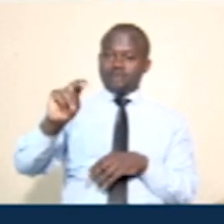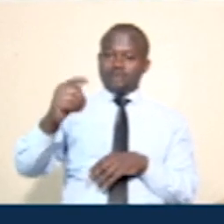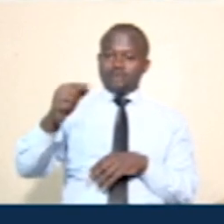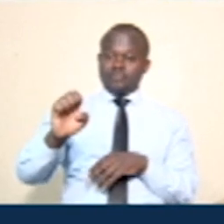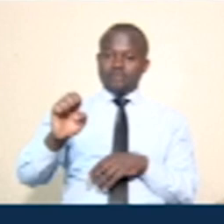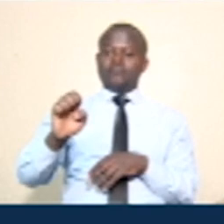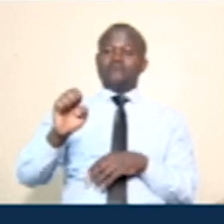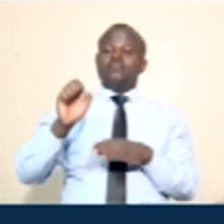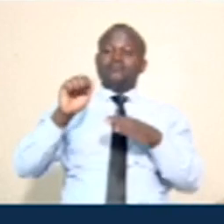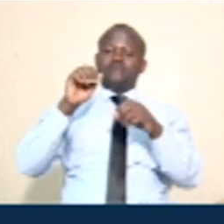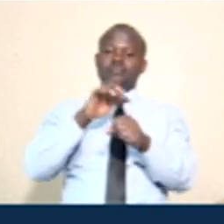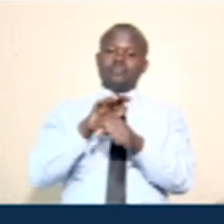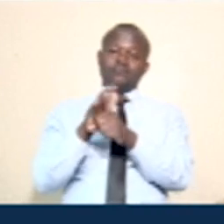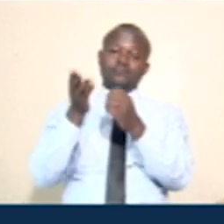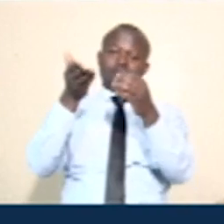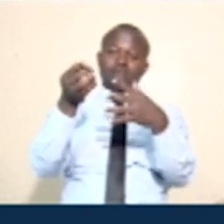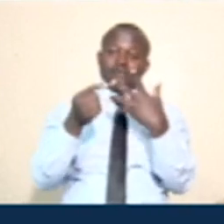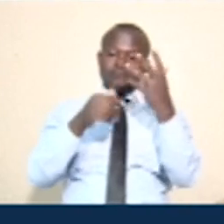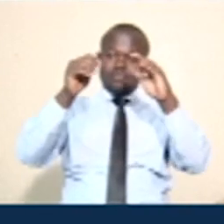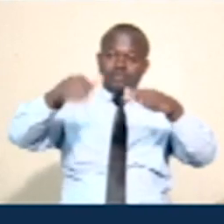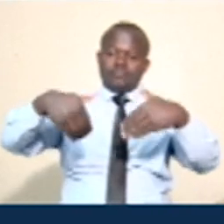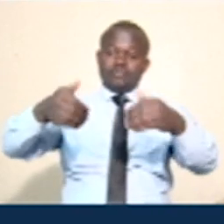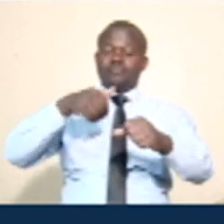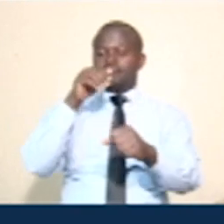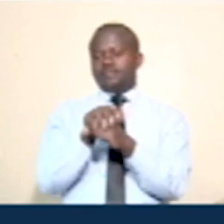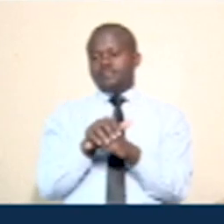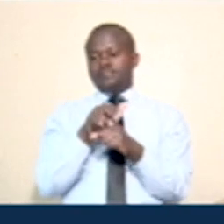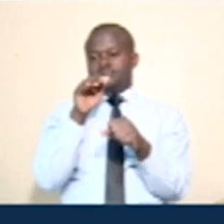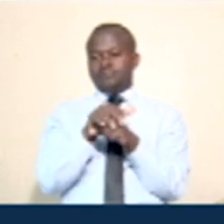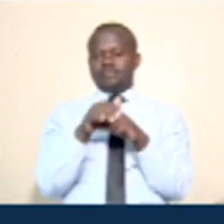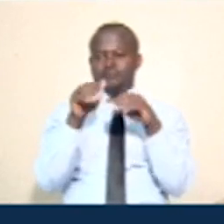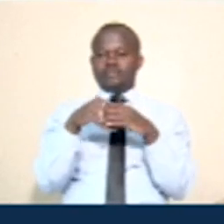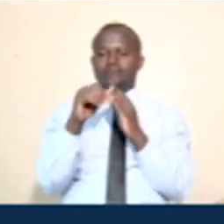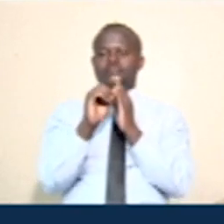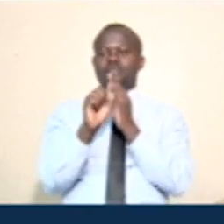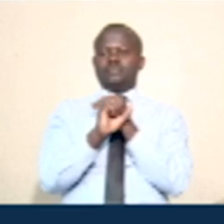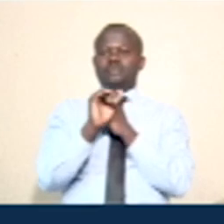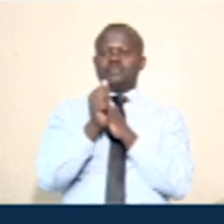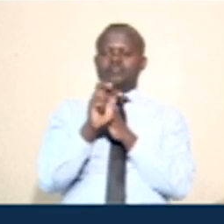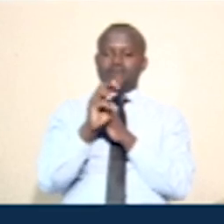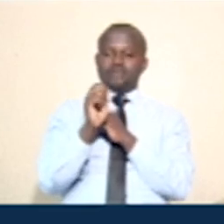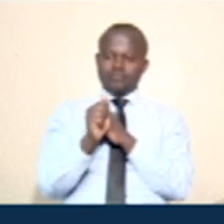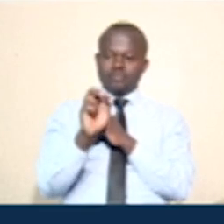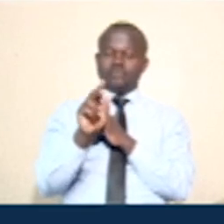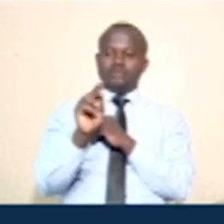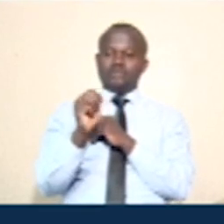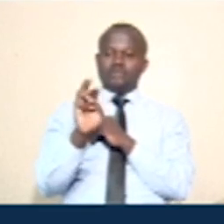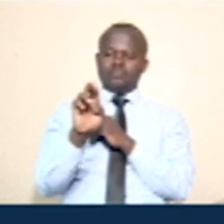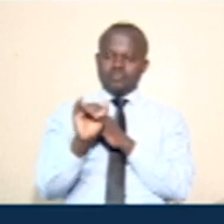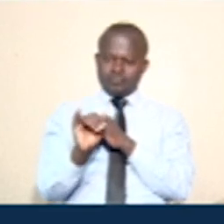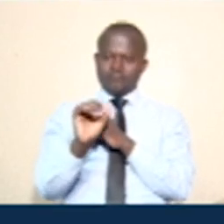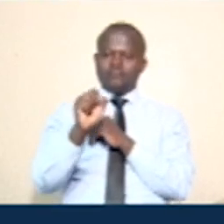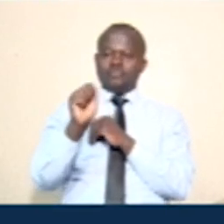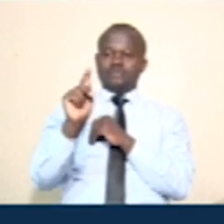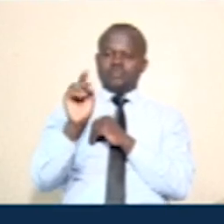gisaka mirenge hakunda kuba ibintu by'ubuhinzi cyane mu mirenge ya Jarama Rukumberi Sake Mugesera aho